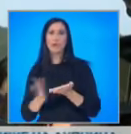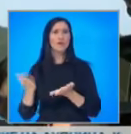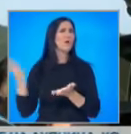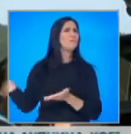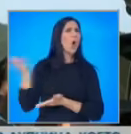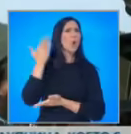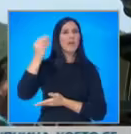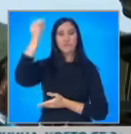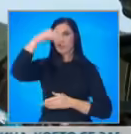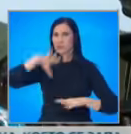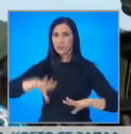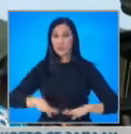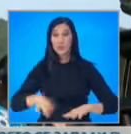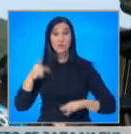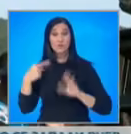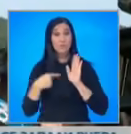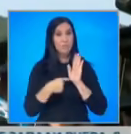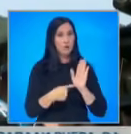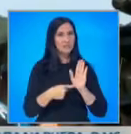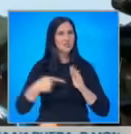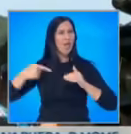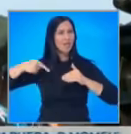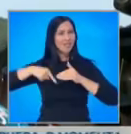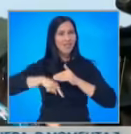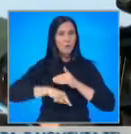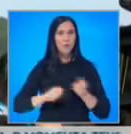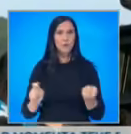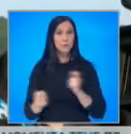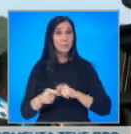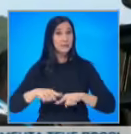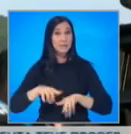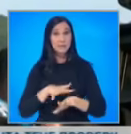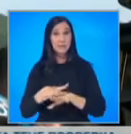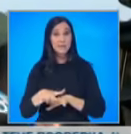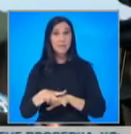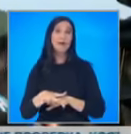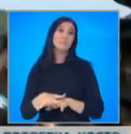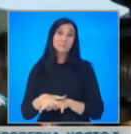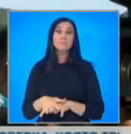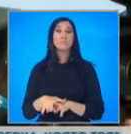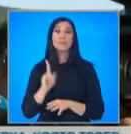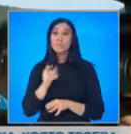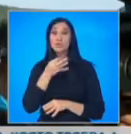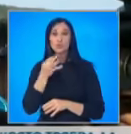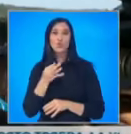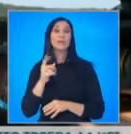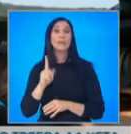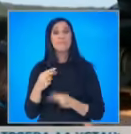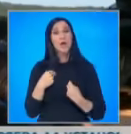от българските граждани. Това показва, че дълбоката реформа в съдебната система е неизбежна. Тя трябва да